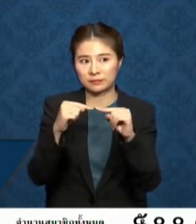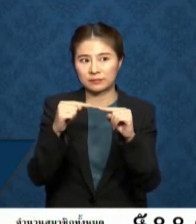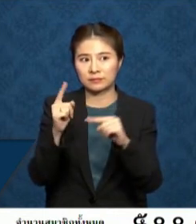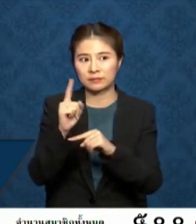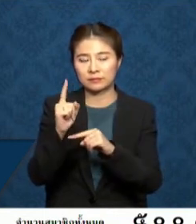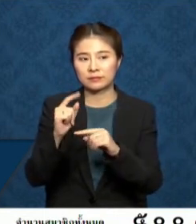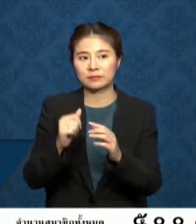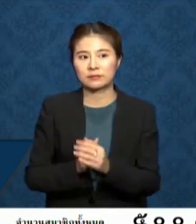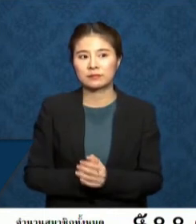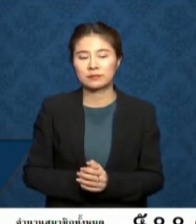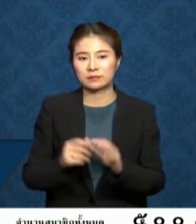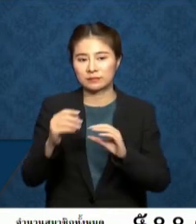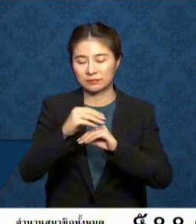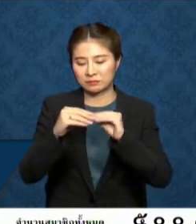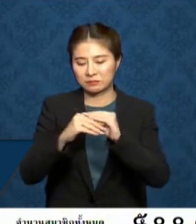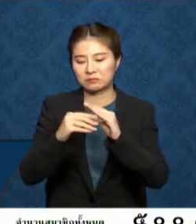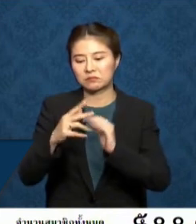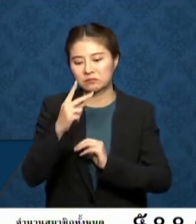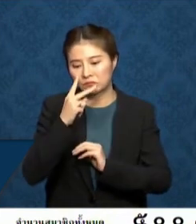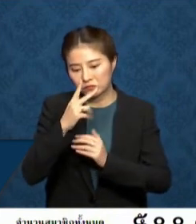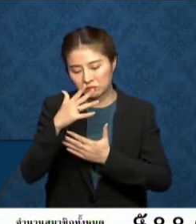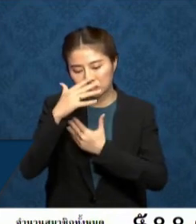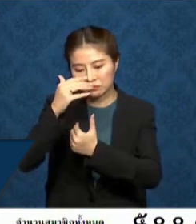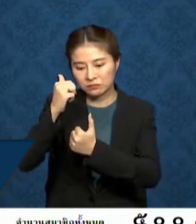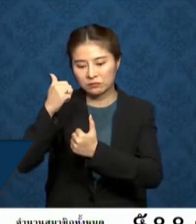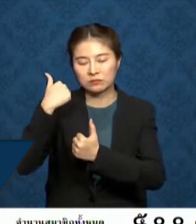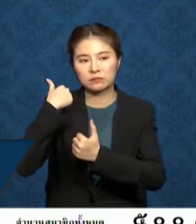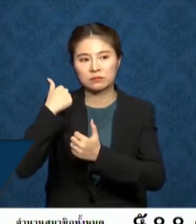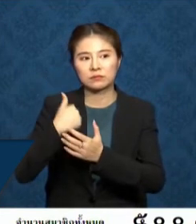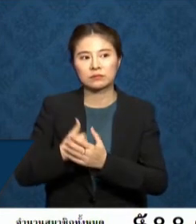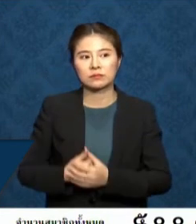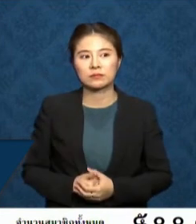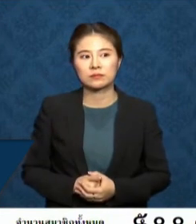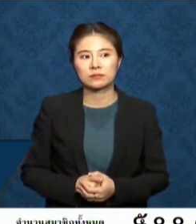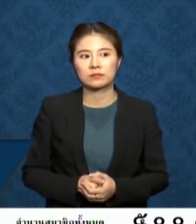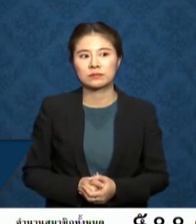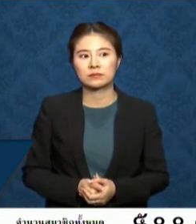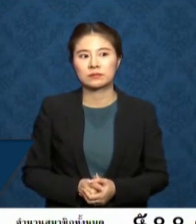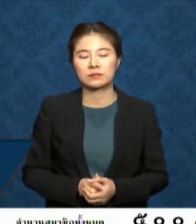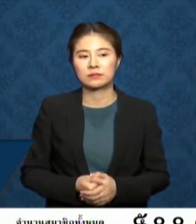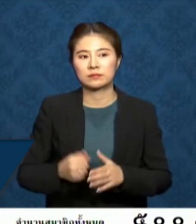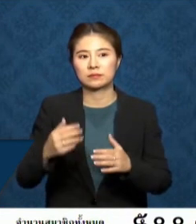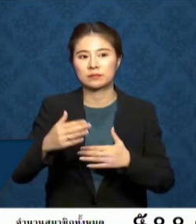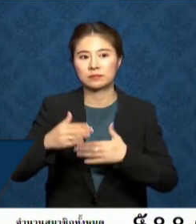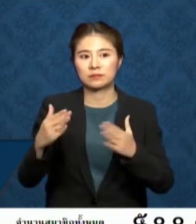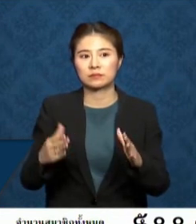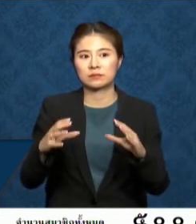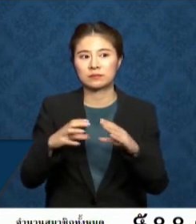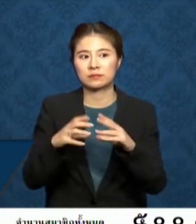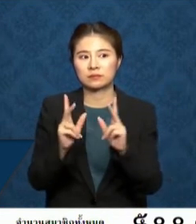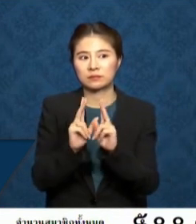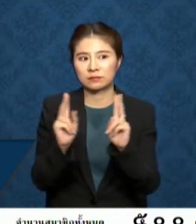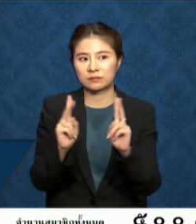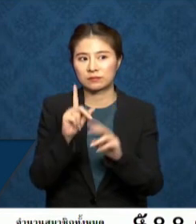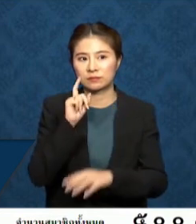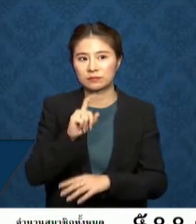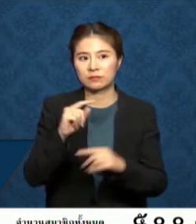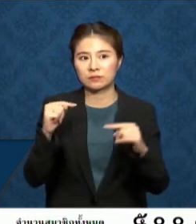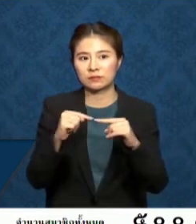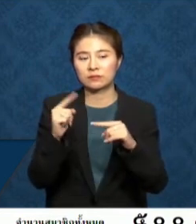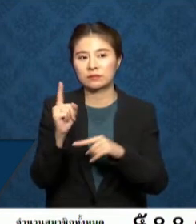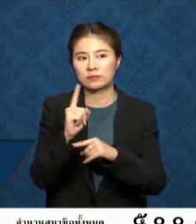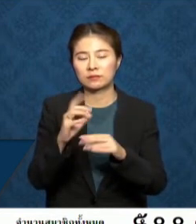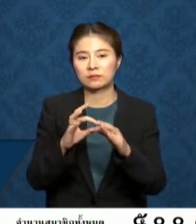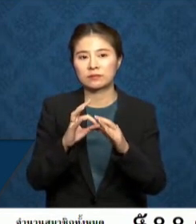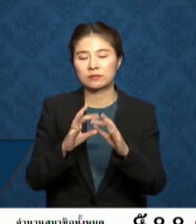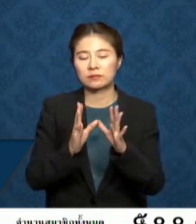จนะครับไม่อยากจะปล่อยไปทีนี้ครับสไลด์ถัดไปได้ครับในห้องกรรมาธิการครับผมก็ได้สอบถามไปยัง